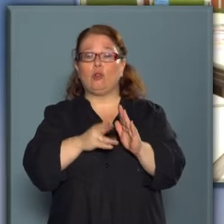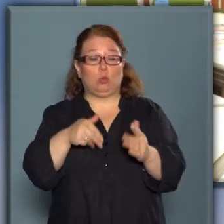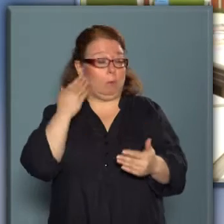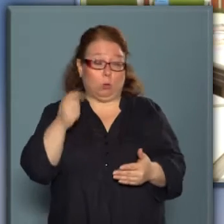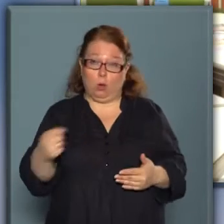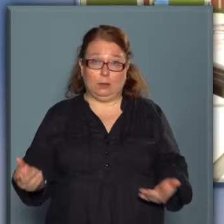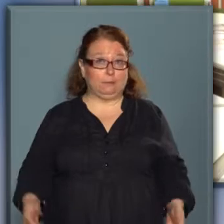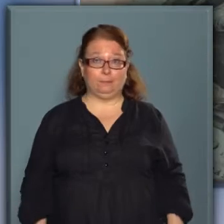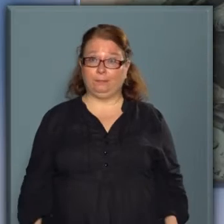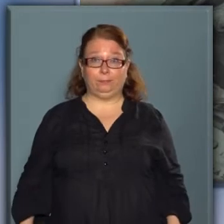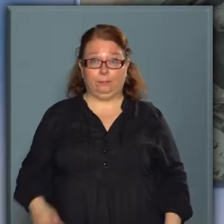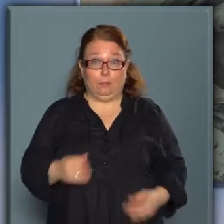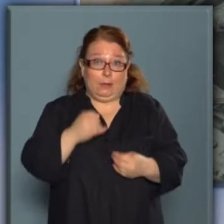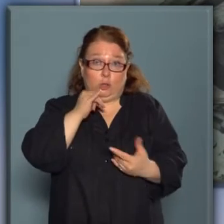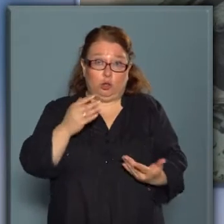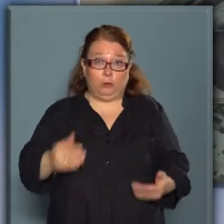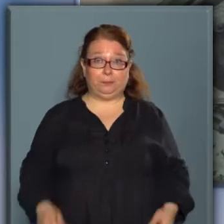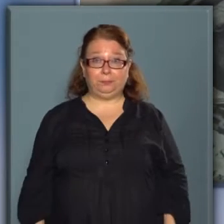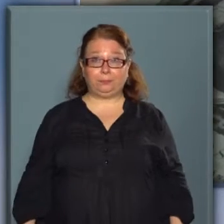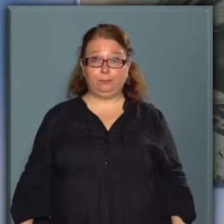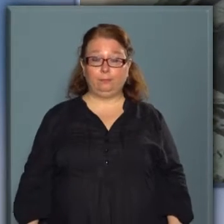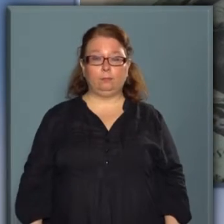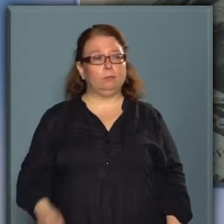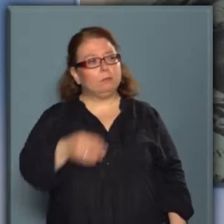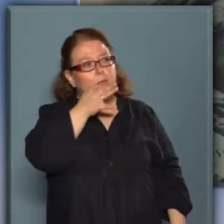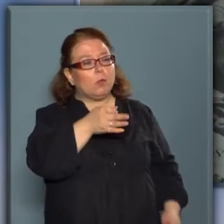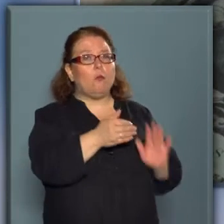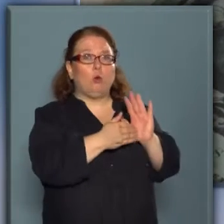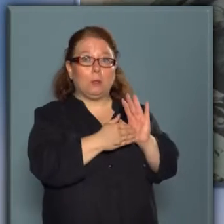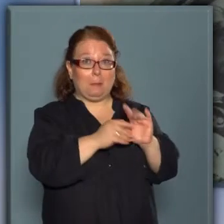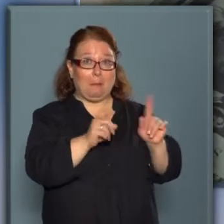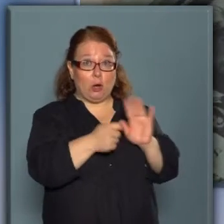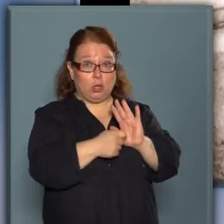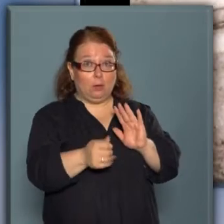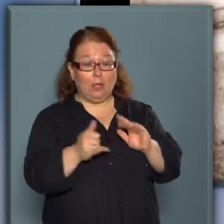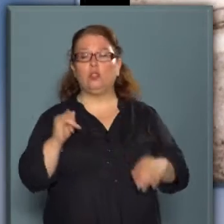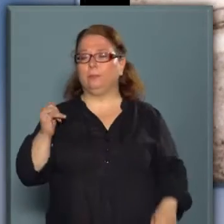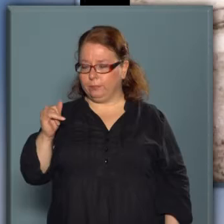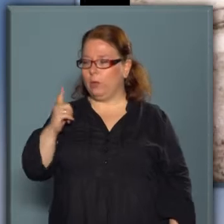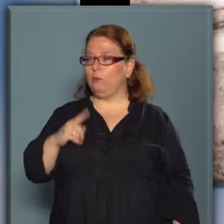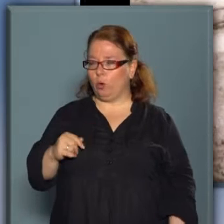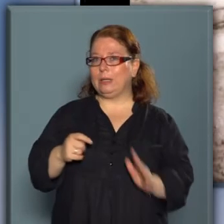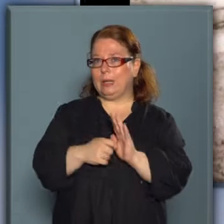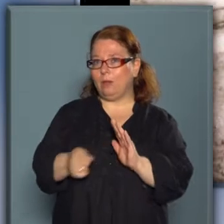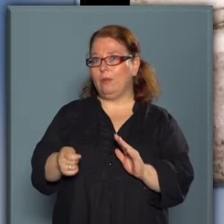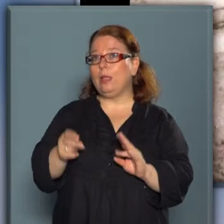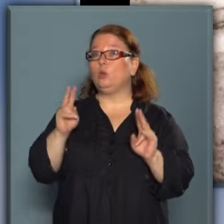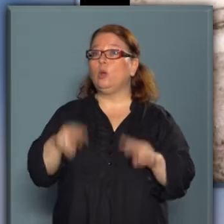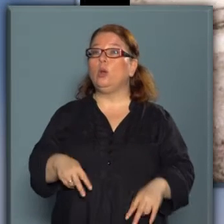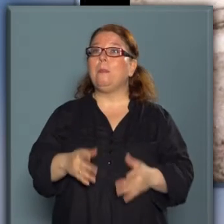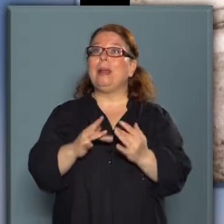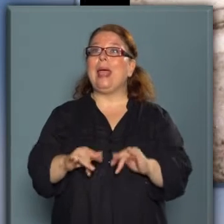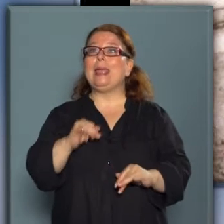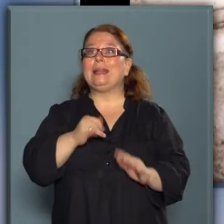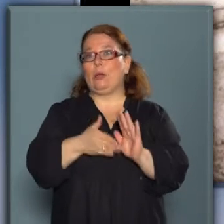adni, mert nincsen. Volt még ezen kívül is kiadványuk? Volt még kiadványunk. Tulajdonképpen a helyi